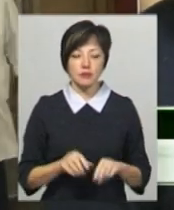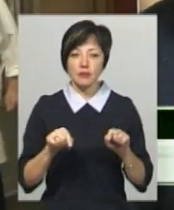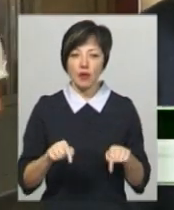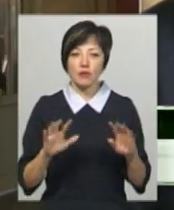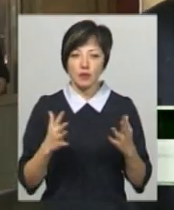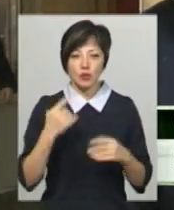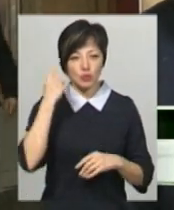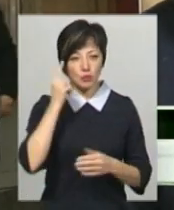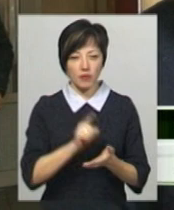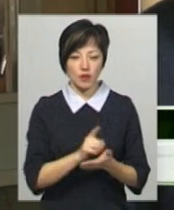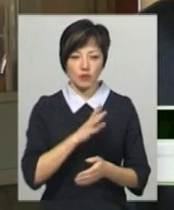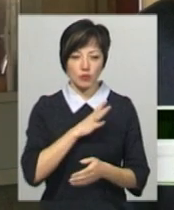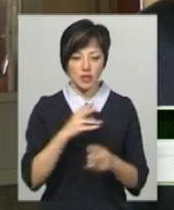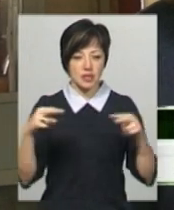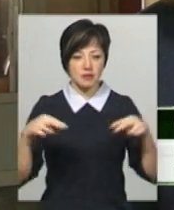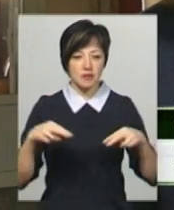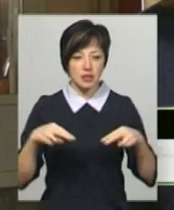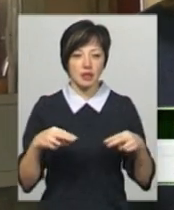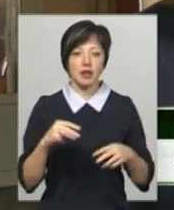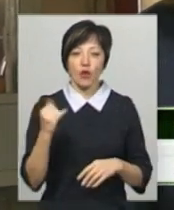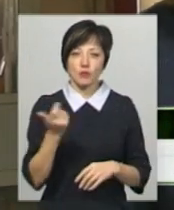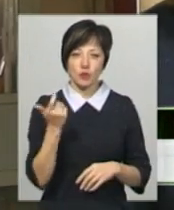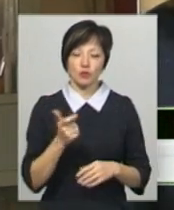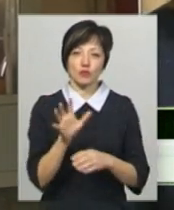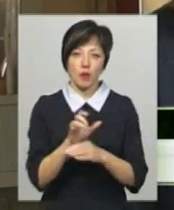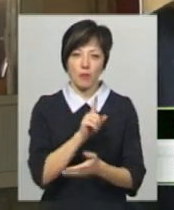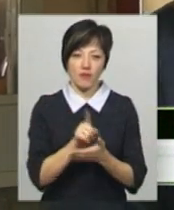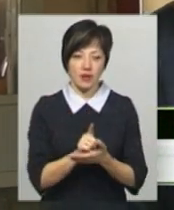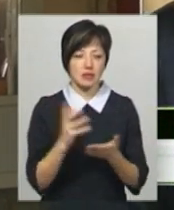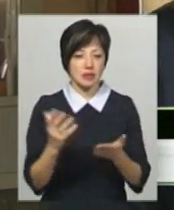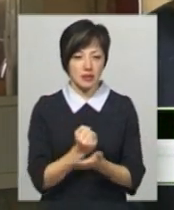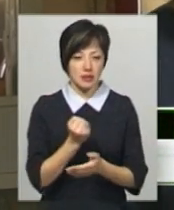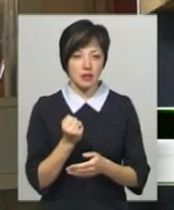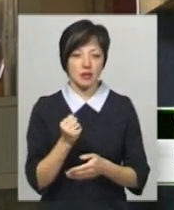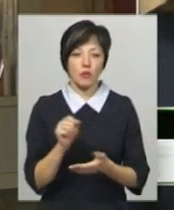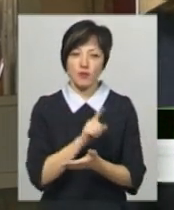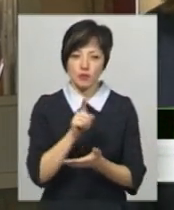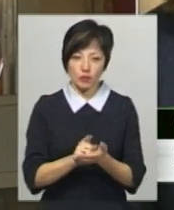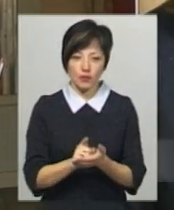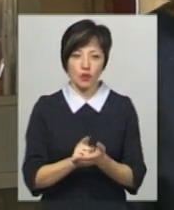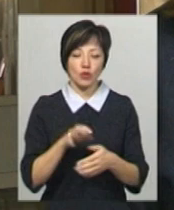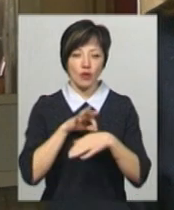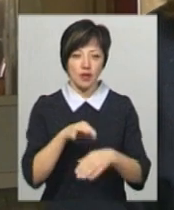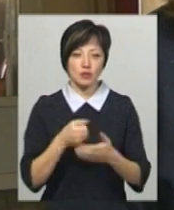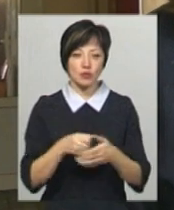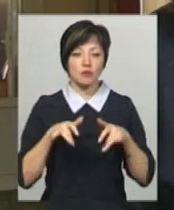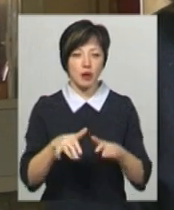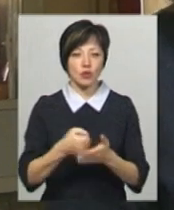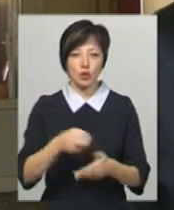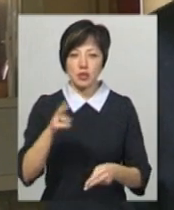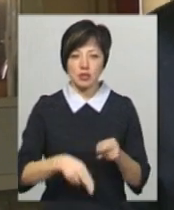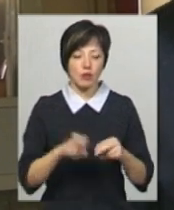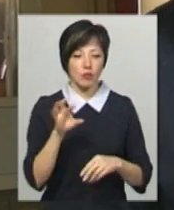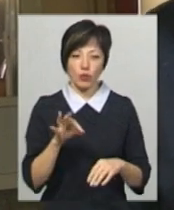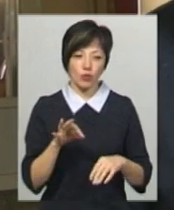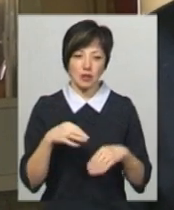я думаю, що повинні бути якісь свідки, і господарі собаки обов'язково повинні їх знайти, обов'язково повинні довести цю справу до кінця, тому що ну,